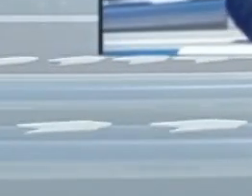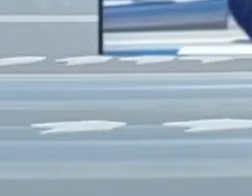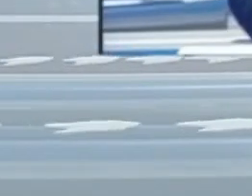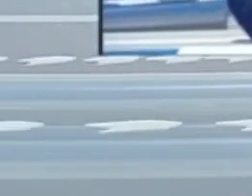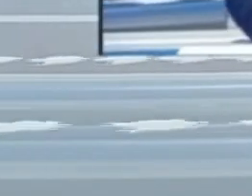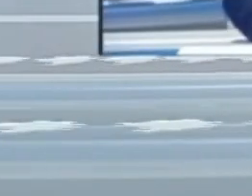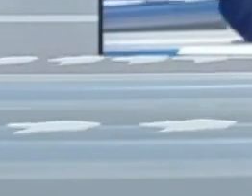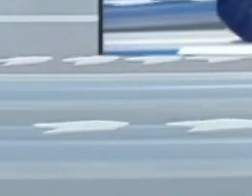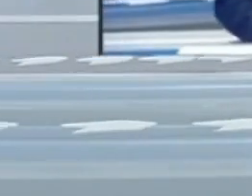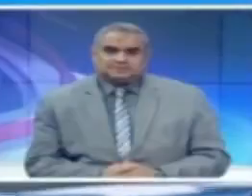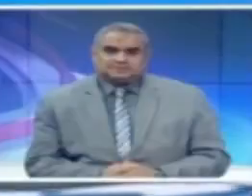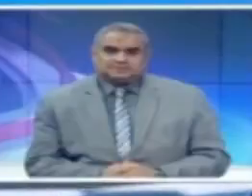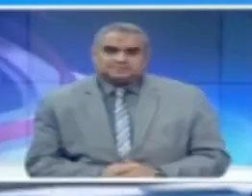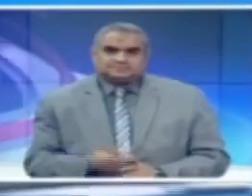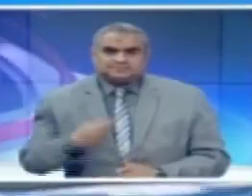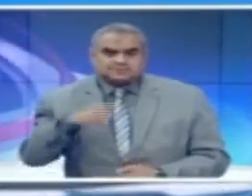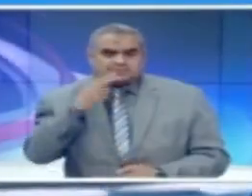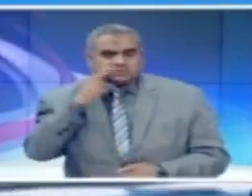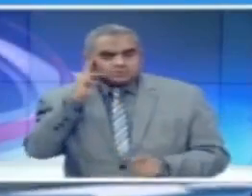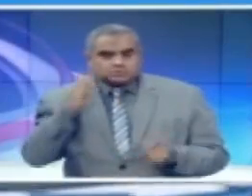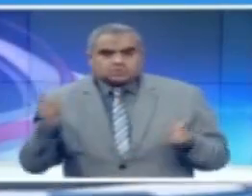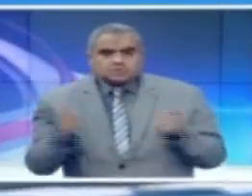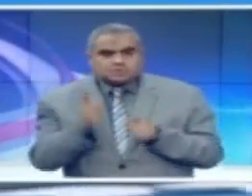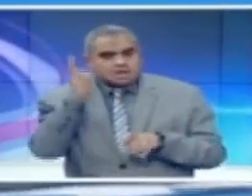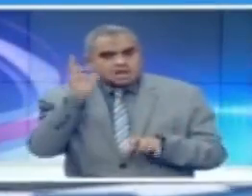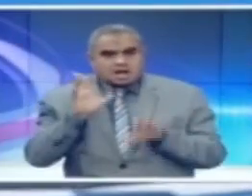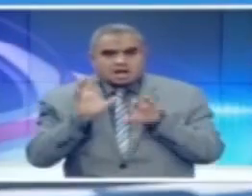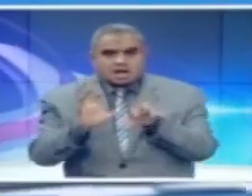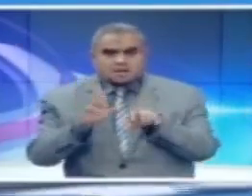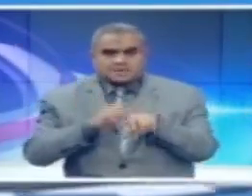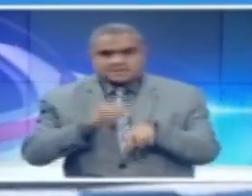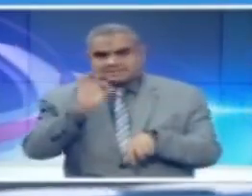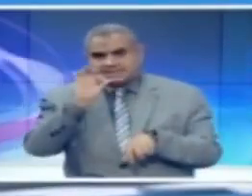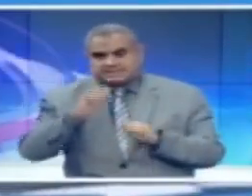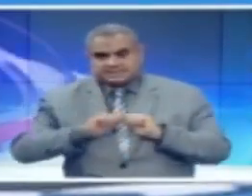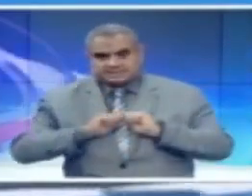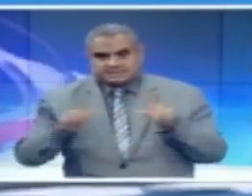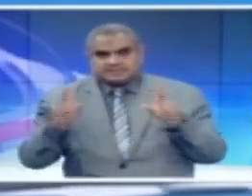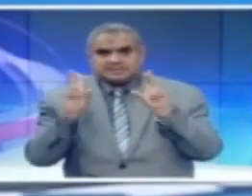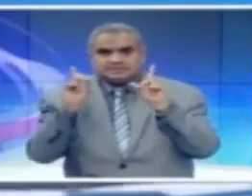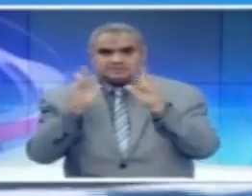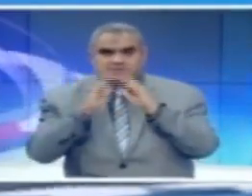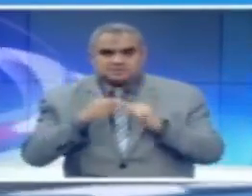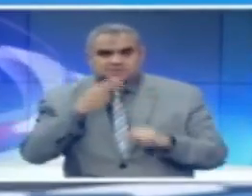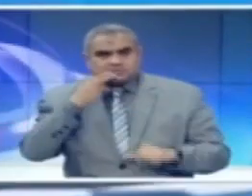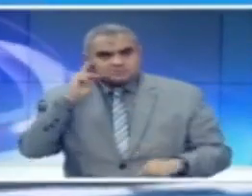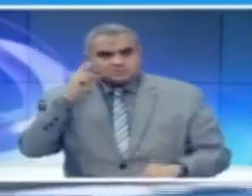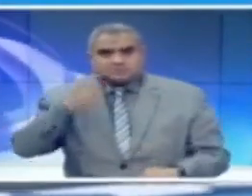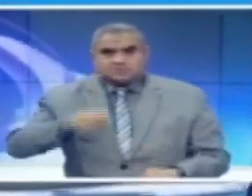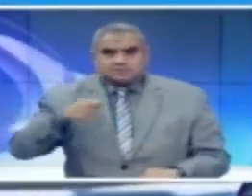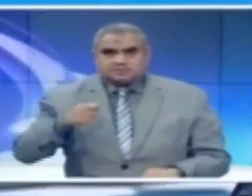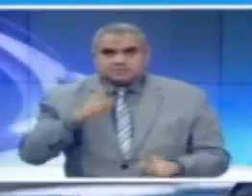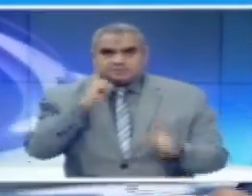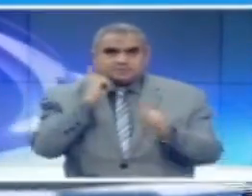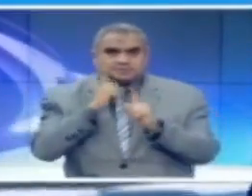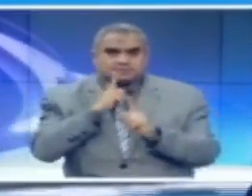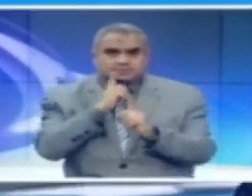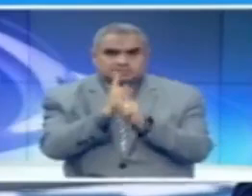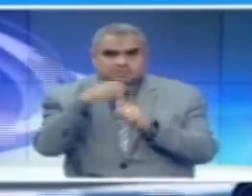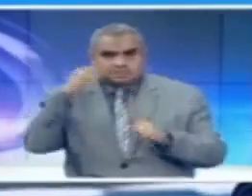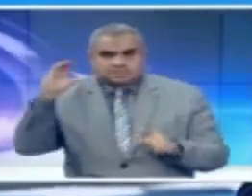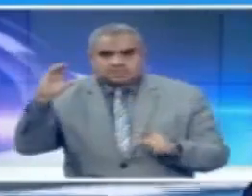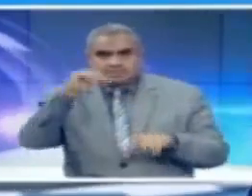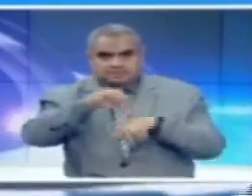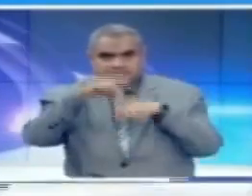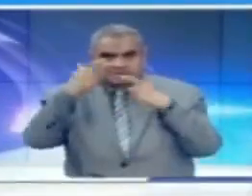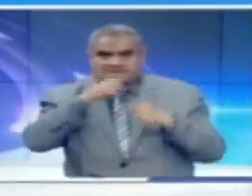ودينا واعزائي المشاهدين، اهلا بكم معنا. هذا هو موجز اخبار التاسعه من التلفزيون المصري، اهلا بكم. التقى الرئيس عبد الفتاح السيسي في